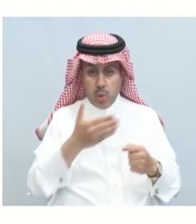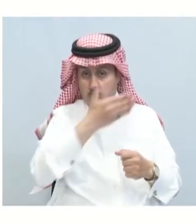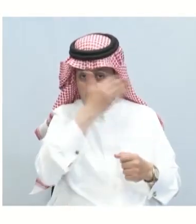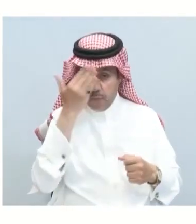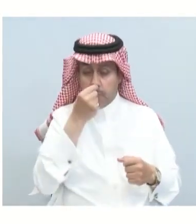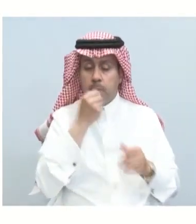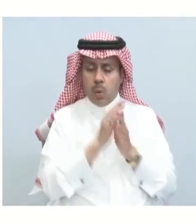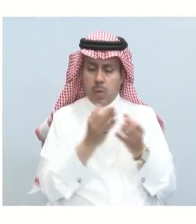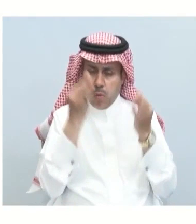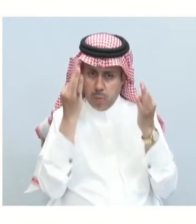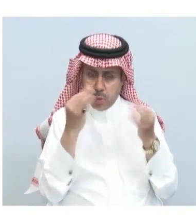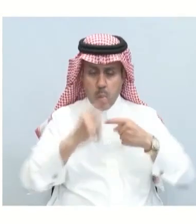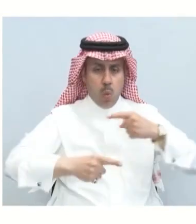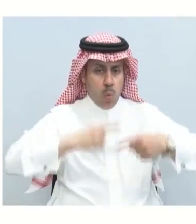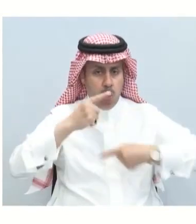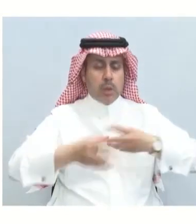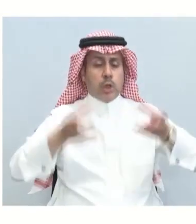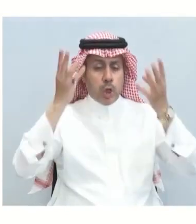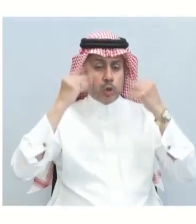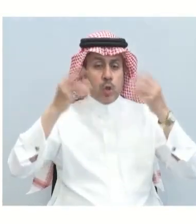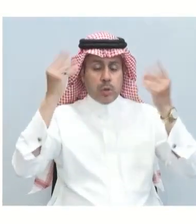وعلا وهو لا يراجعه